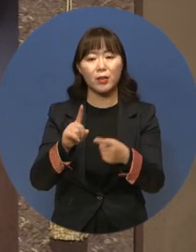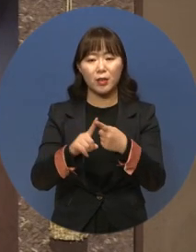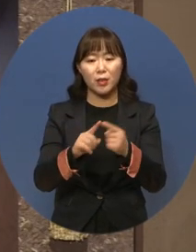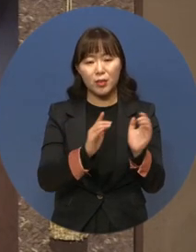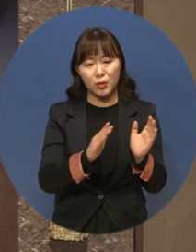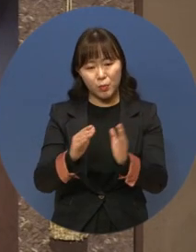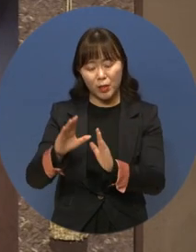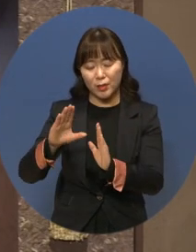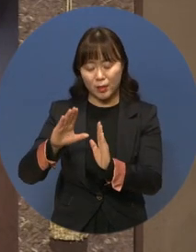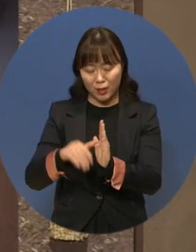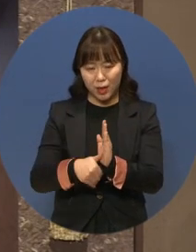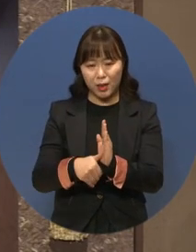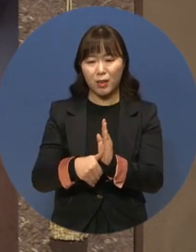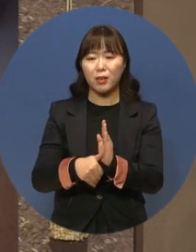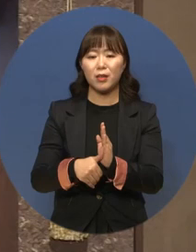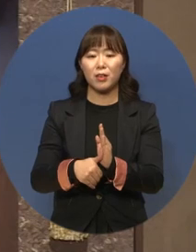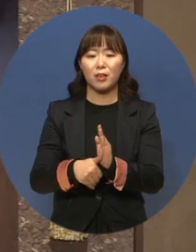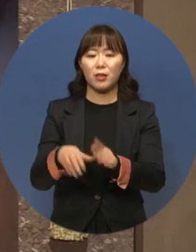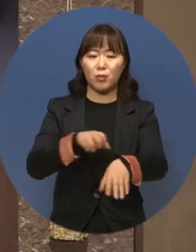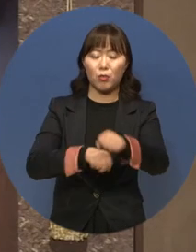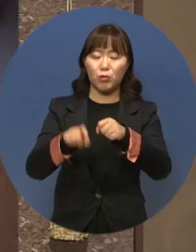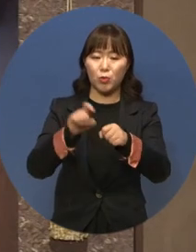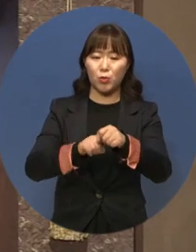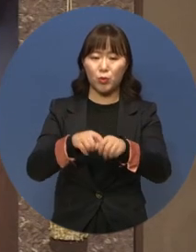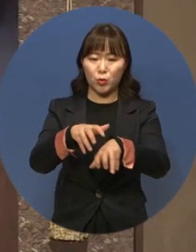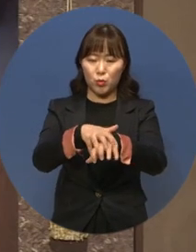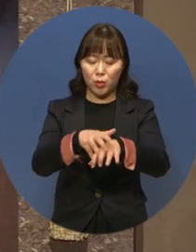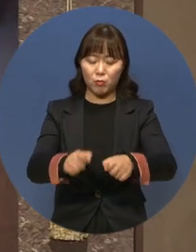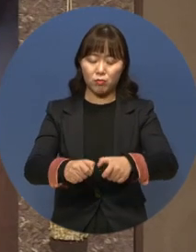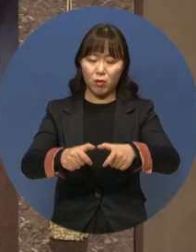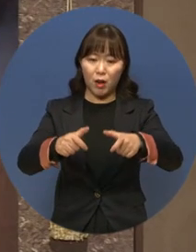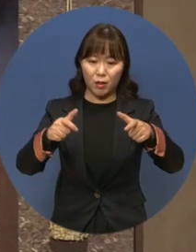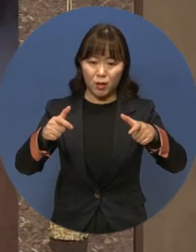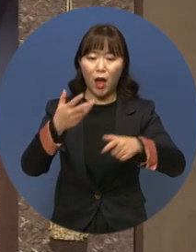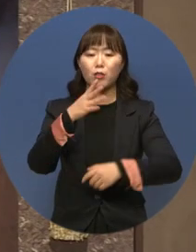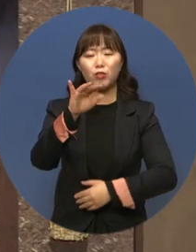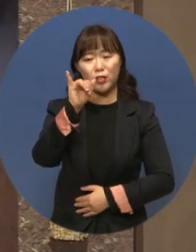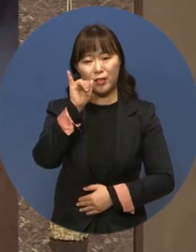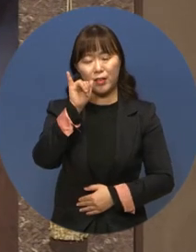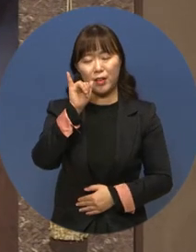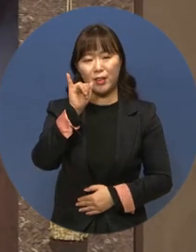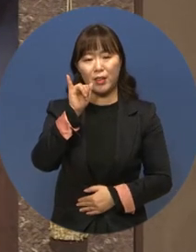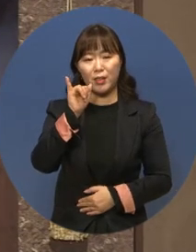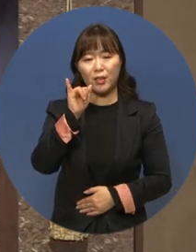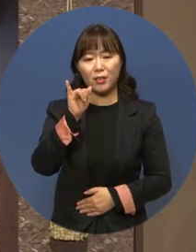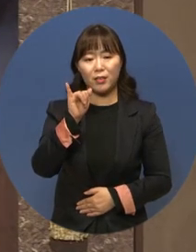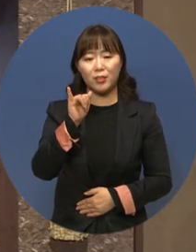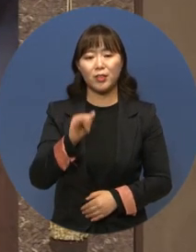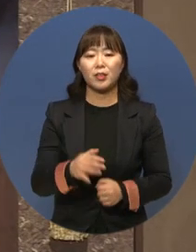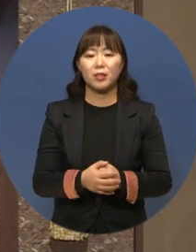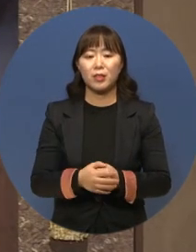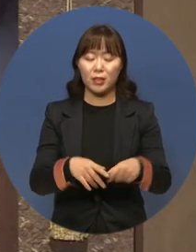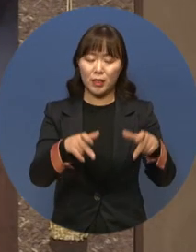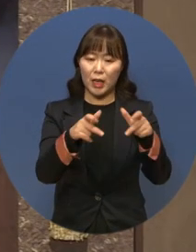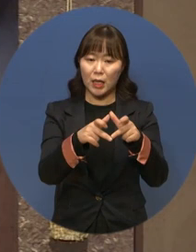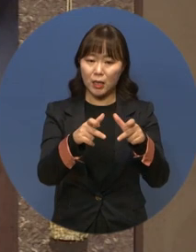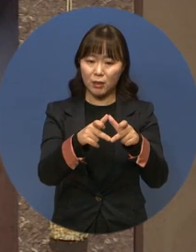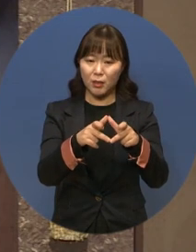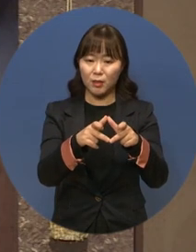것들이 만들어졌을 때 적극적으로 조직 확장을 가질 수 있다. 그러면은